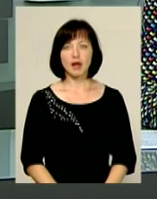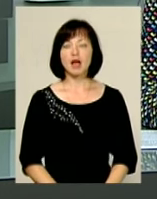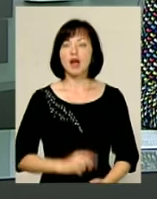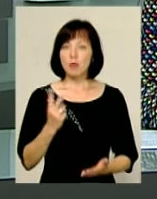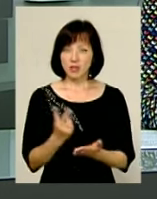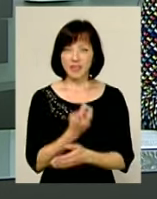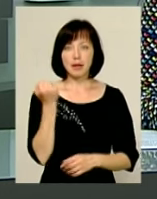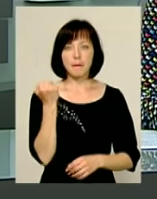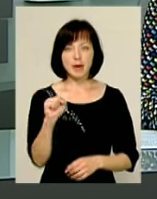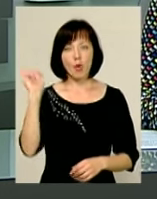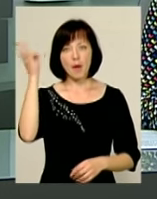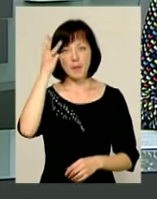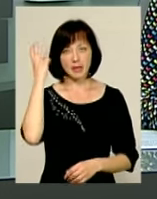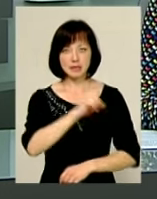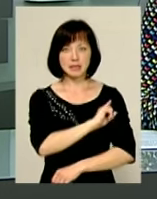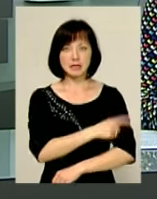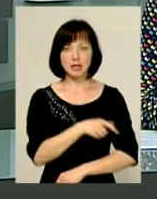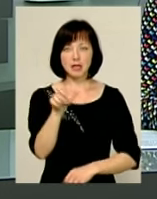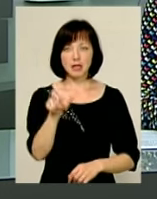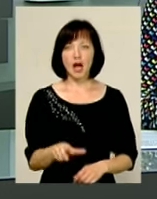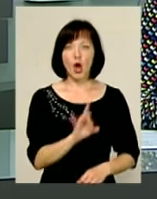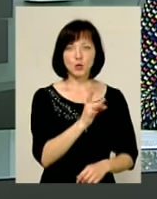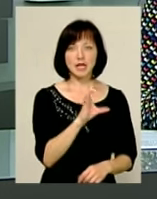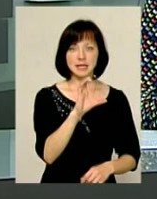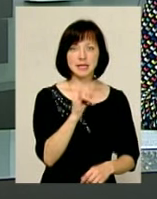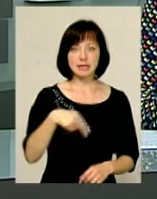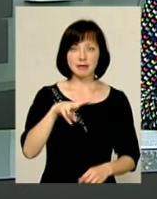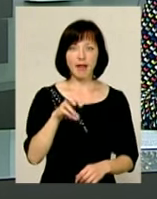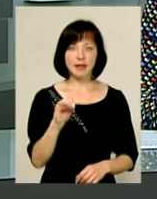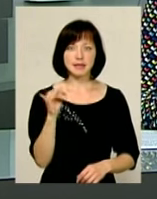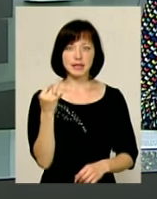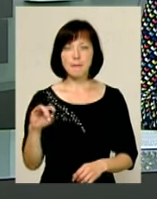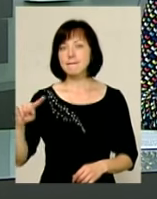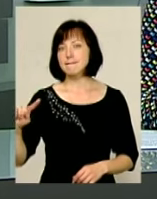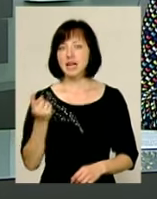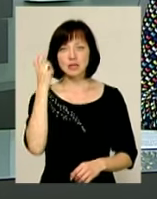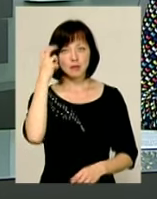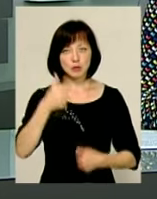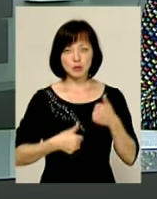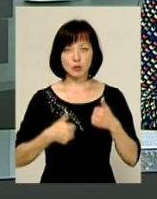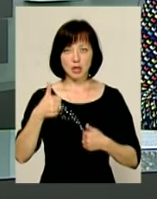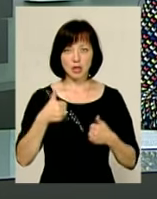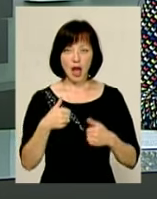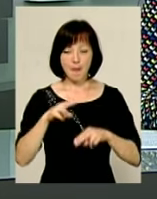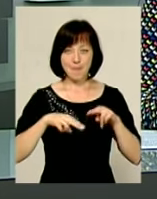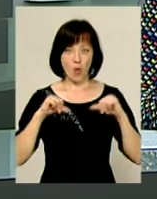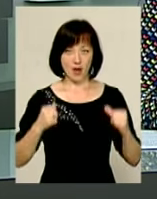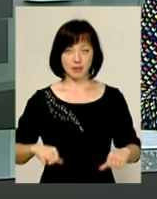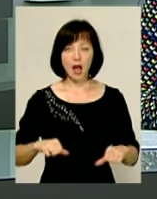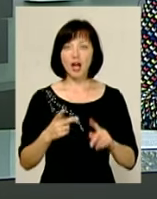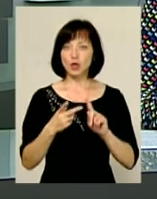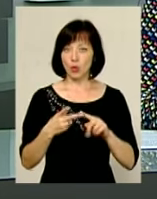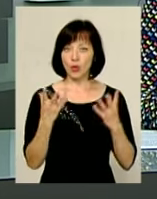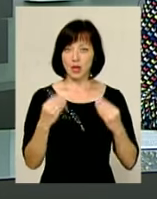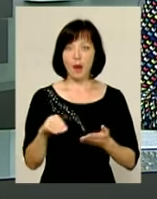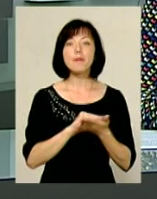Подвійна перемога. Хмельницький силач Руслан Сідлецький став першим на столичному турнірі із паурліфтингу. Наступного дня повторив